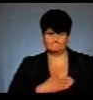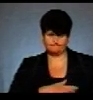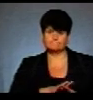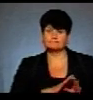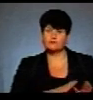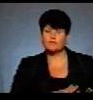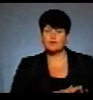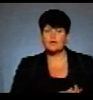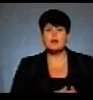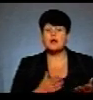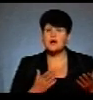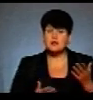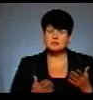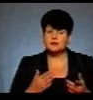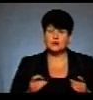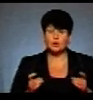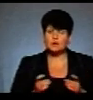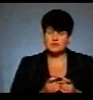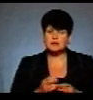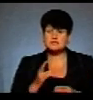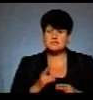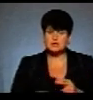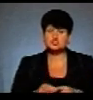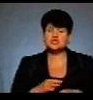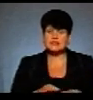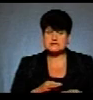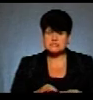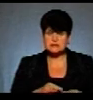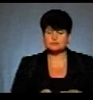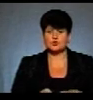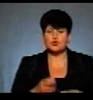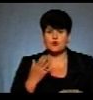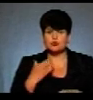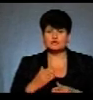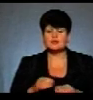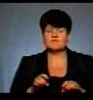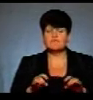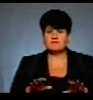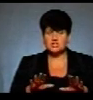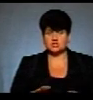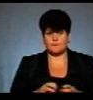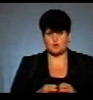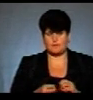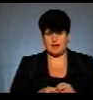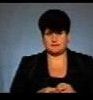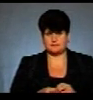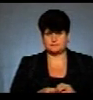реалізувати. Але конфлікт закінчується, і насильство в конфлікті закінчується, коли вирішена проблема.